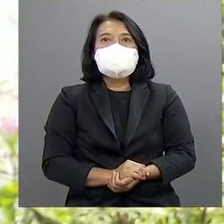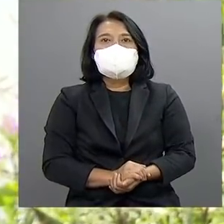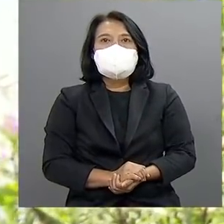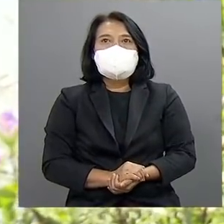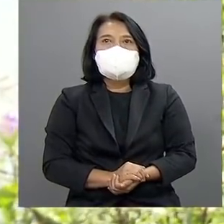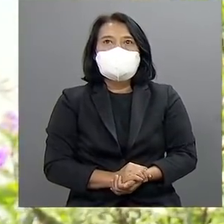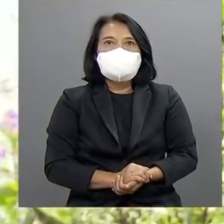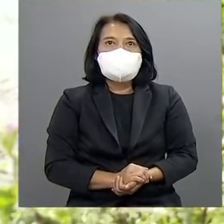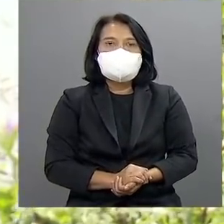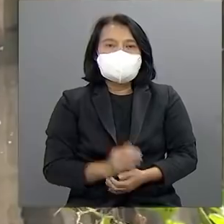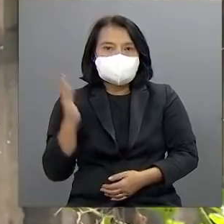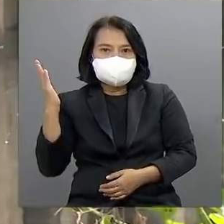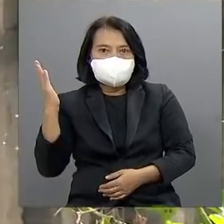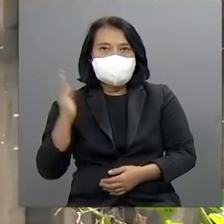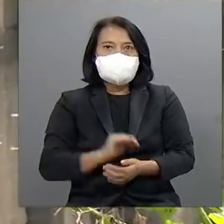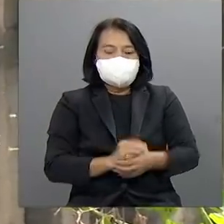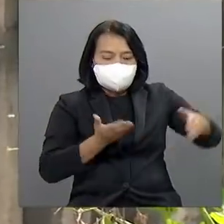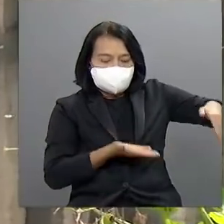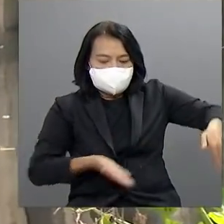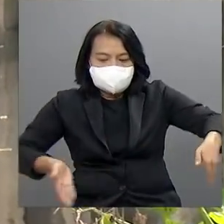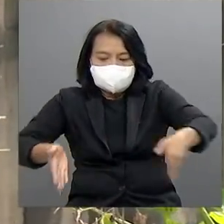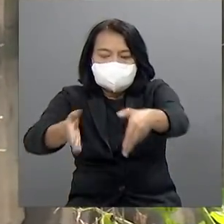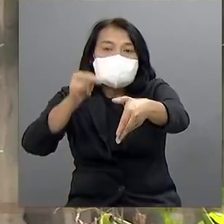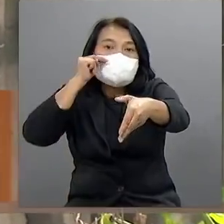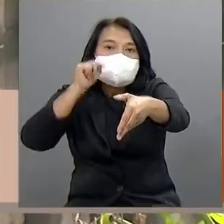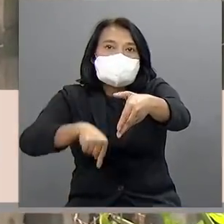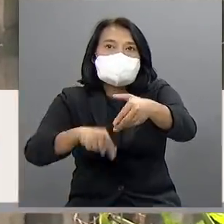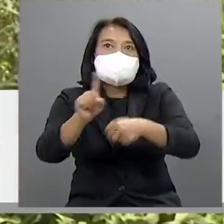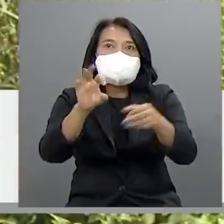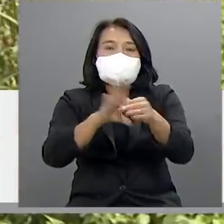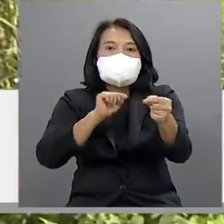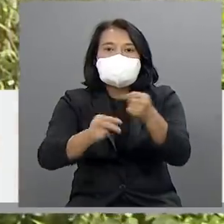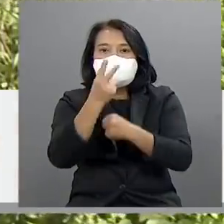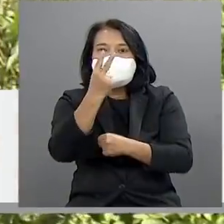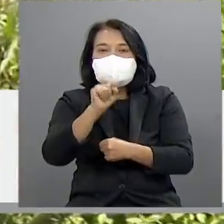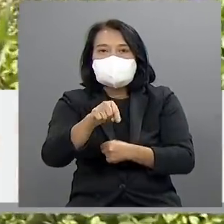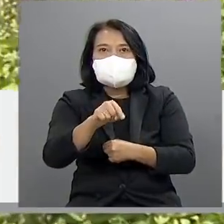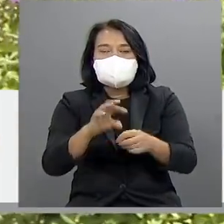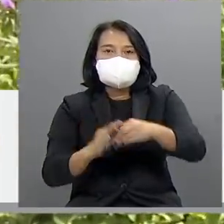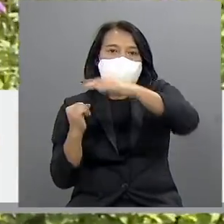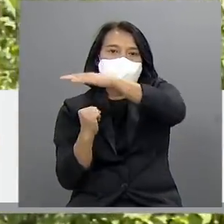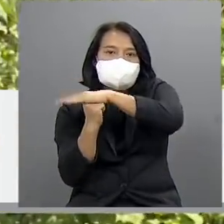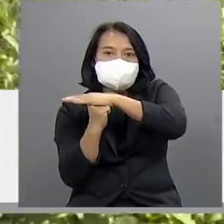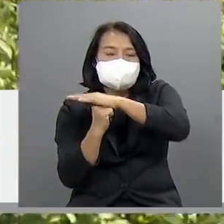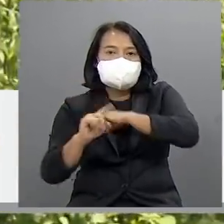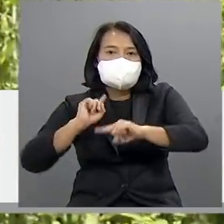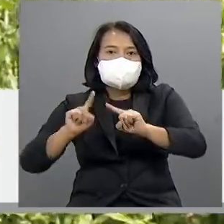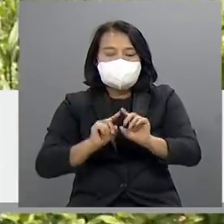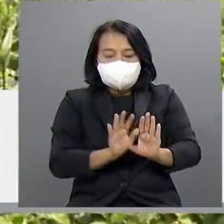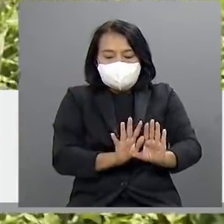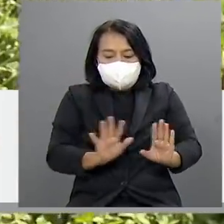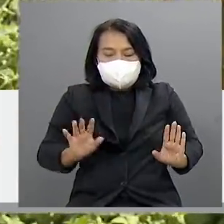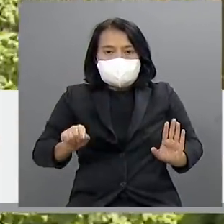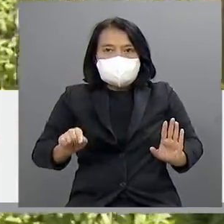สภาพของเป้าวันนี้นะคะยังคงหลงเหลือร่องรอยของบรรดาเสาเป็นแนวยาวค่ะจำนวนมากปักอยู่แบบนี้นะคะ